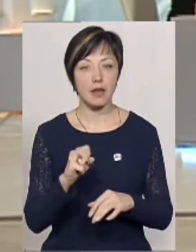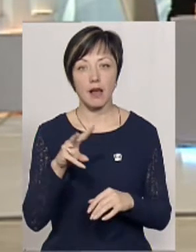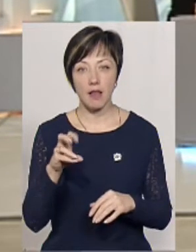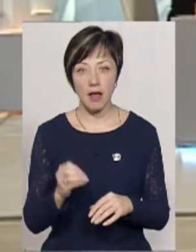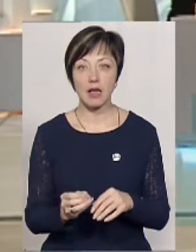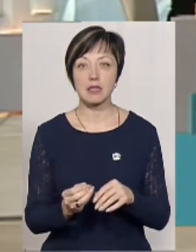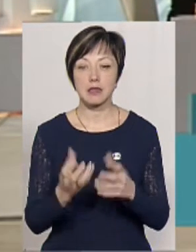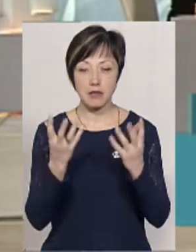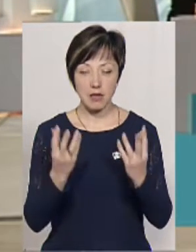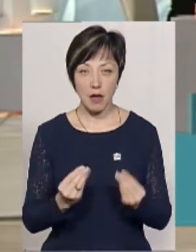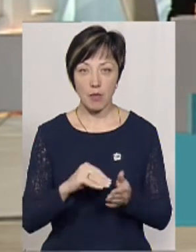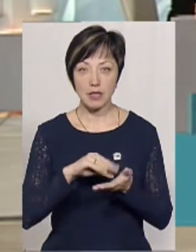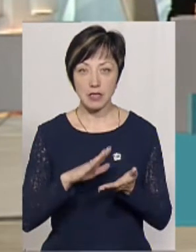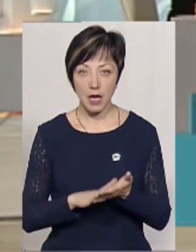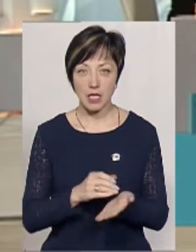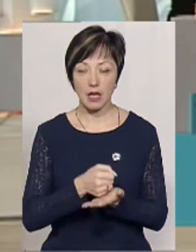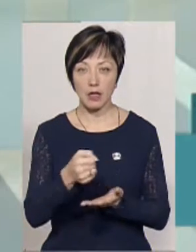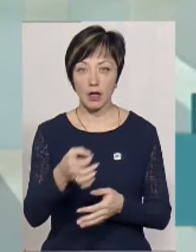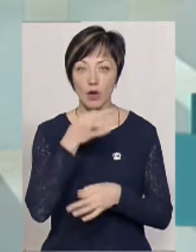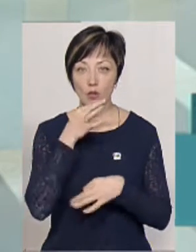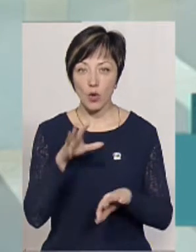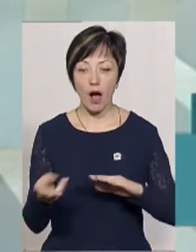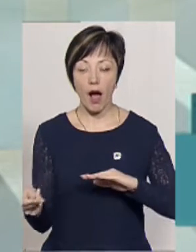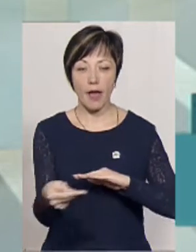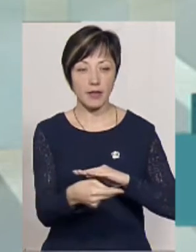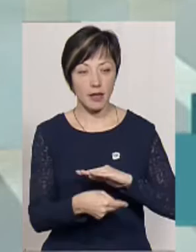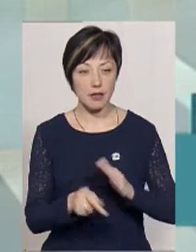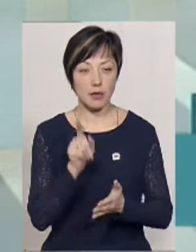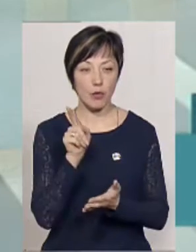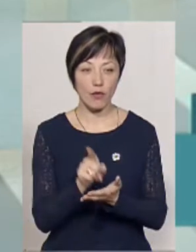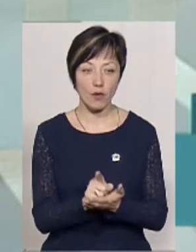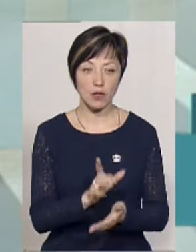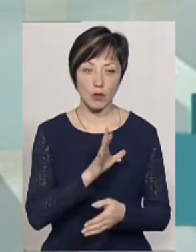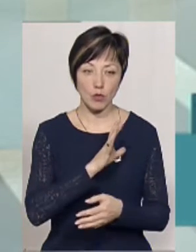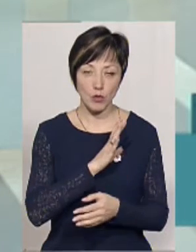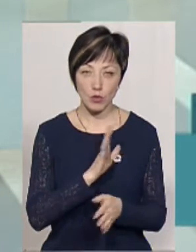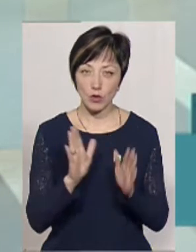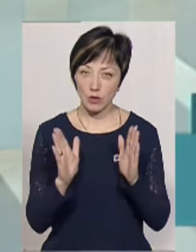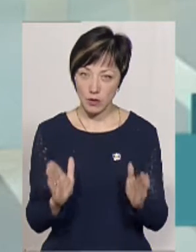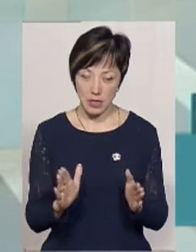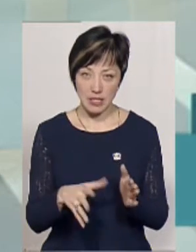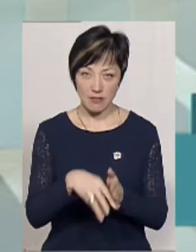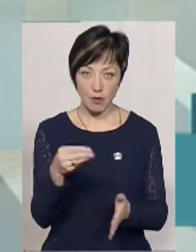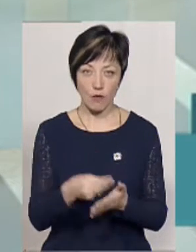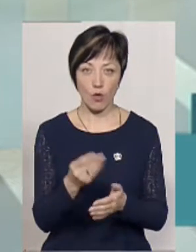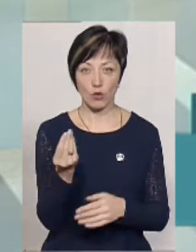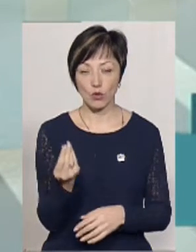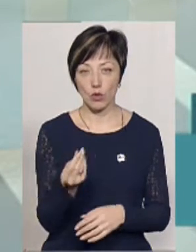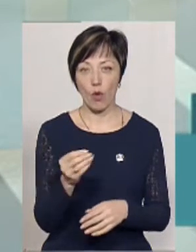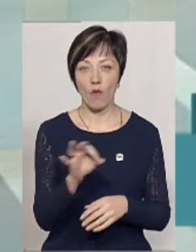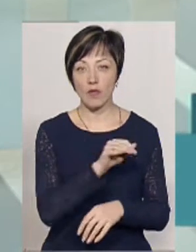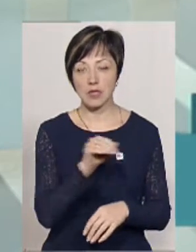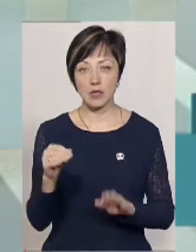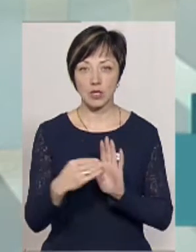моменту реєстрації кандидатом будь-яка його агітація повинна бути виключно з виборчого фонду офіційно